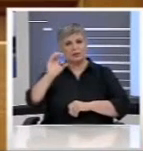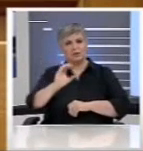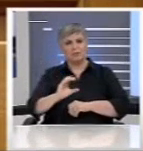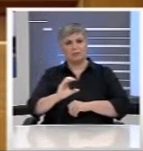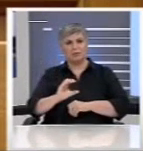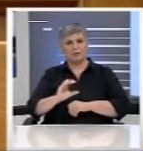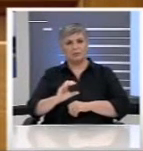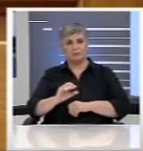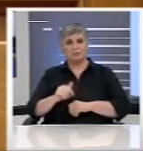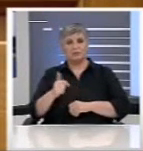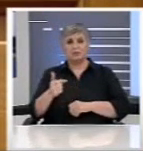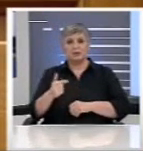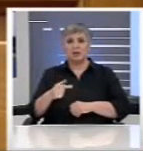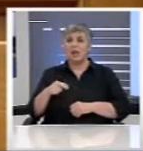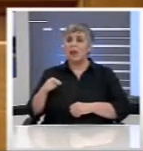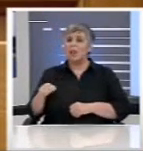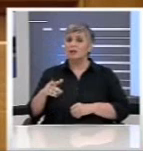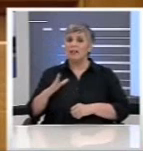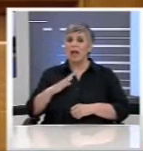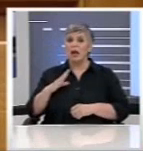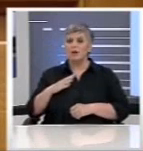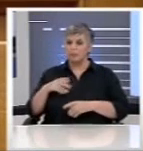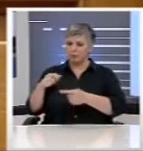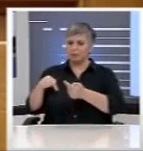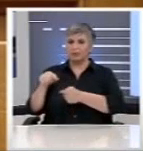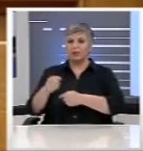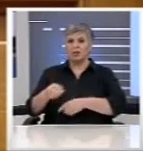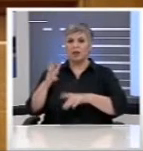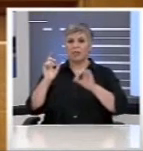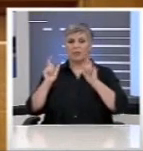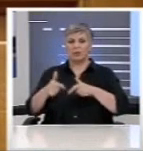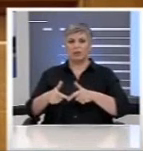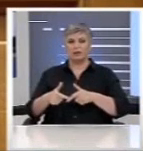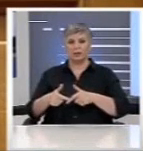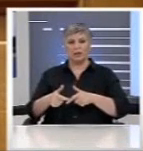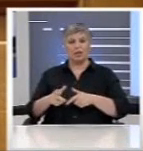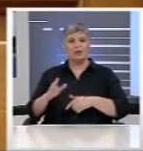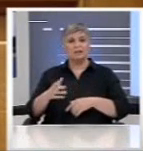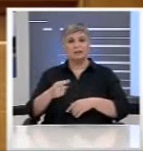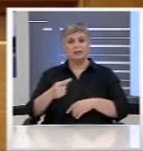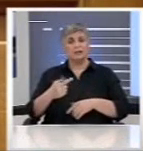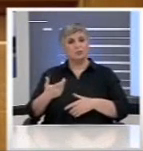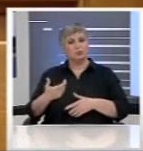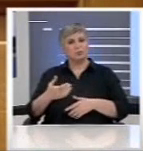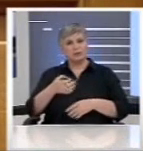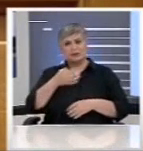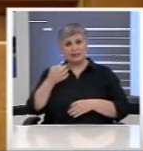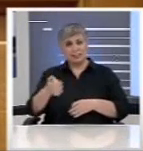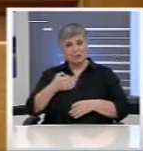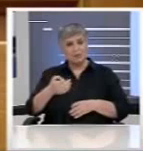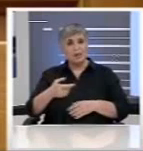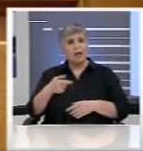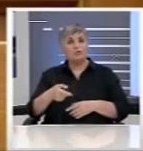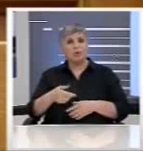σας σας συνέστησαν να έρχεστε εδώ σε τόσο κρίσιμα εθνικά θέματα, γιατί είναι εθνικό